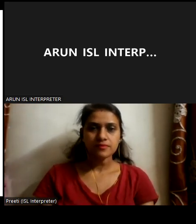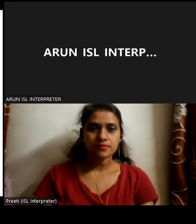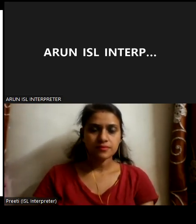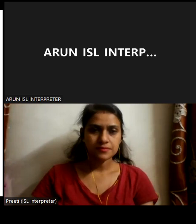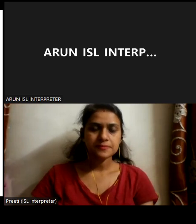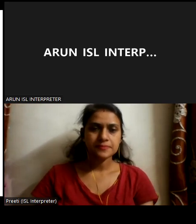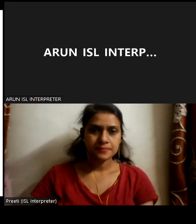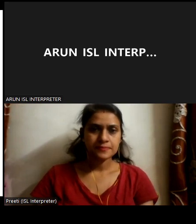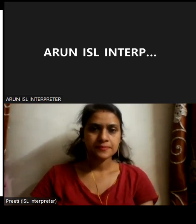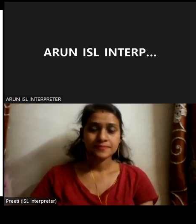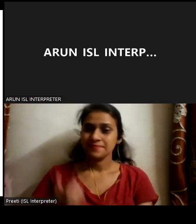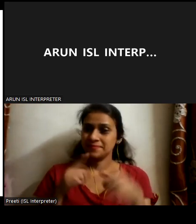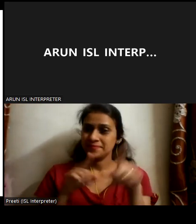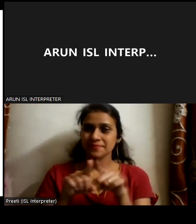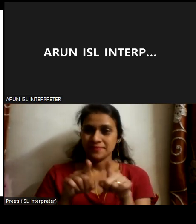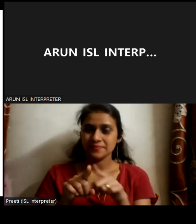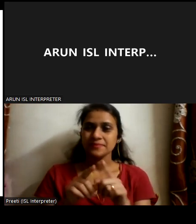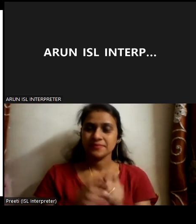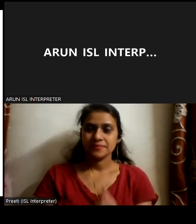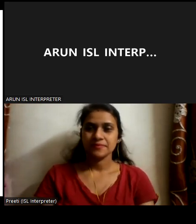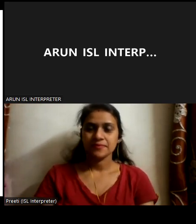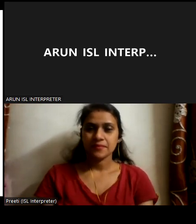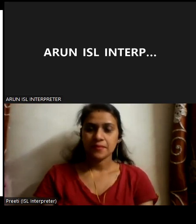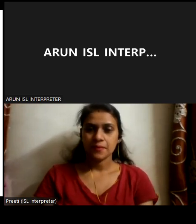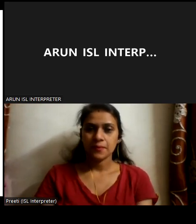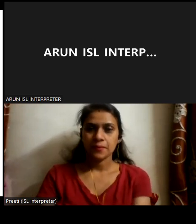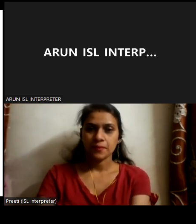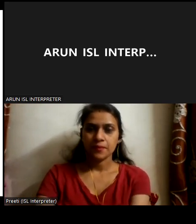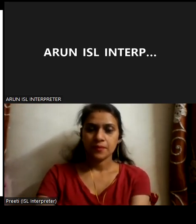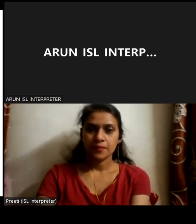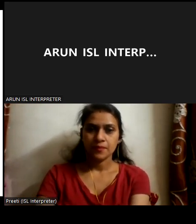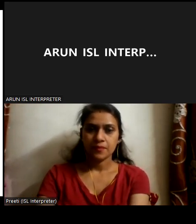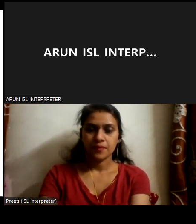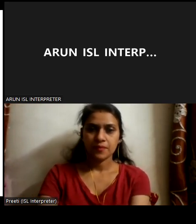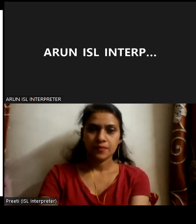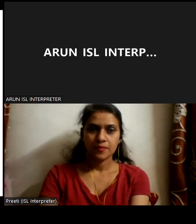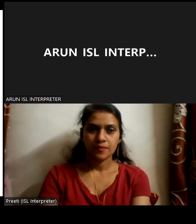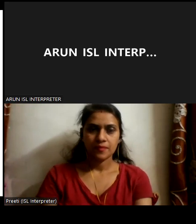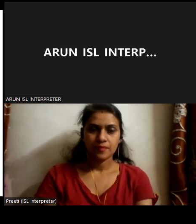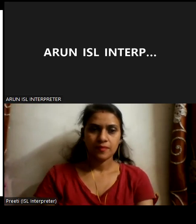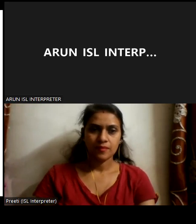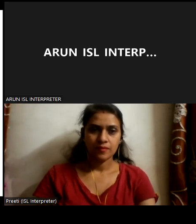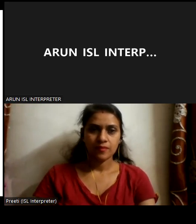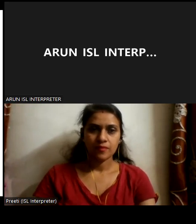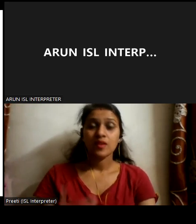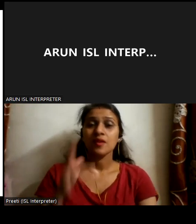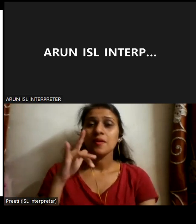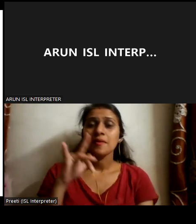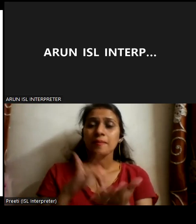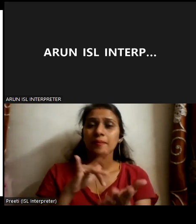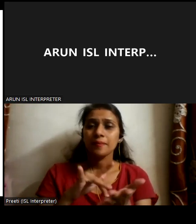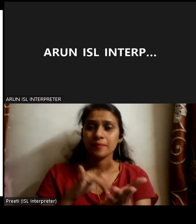एग्जाम्पल इफ वी से दैट रीजन लाइक जादूगोड़ा हैज